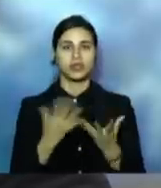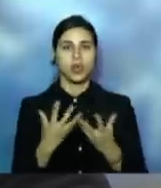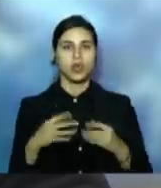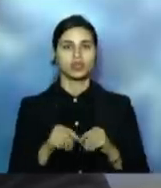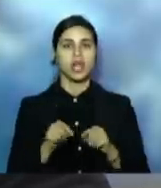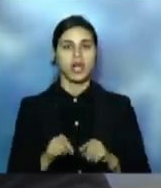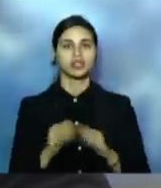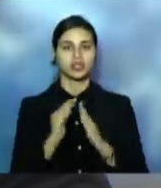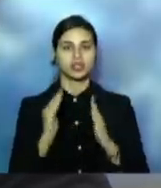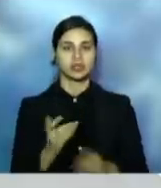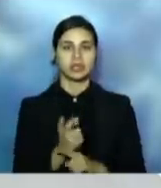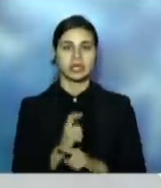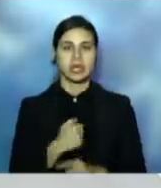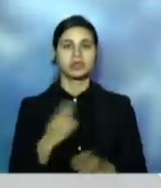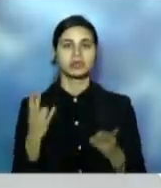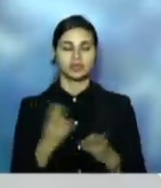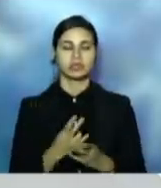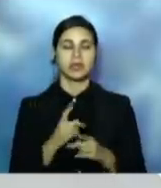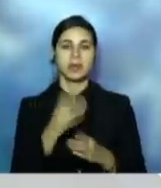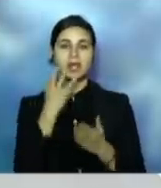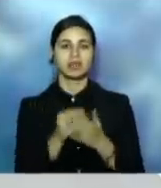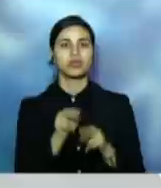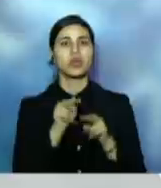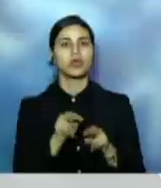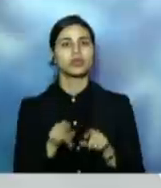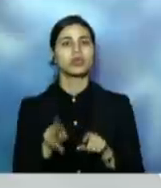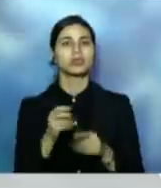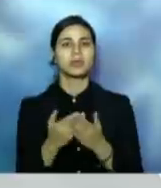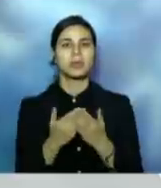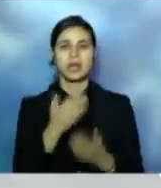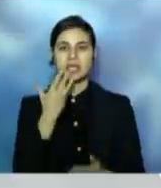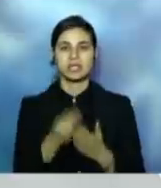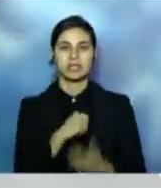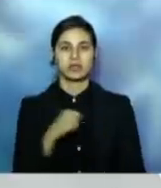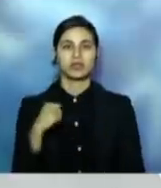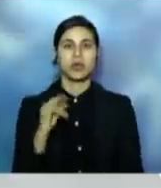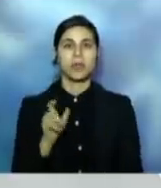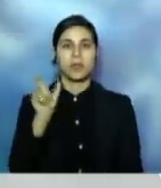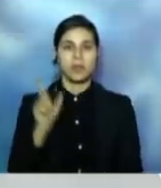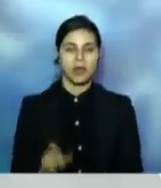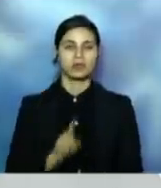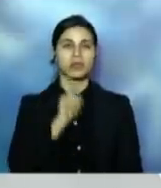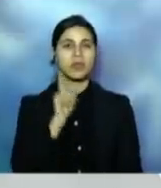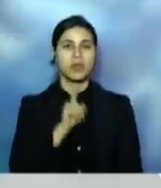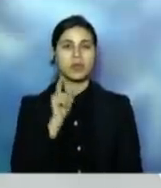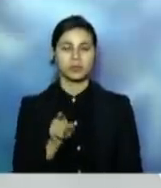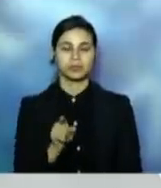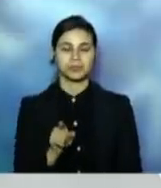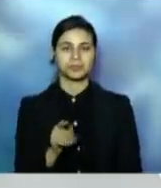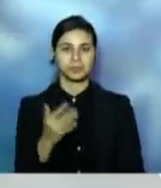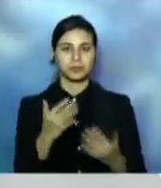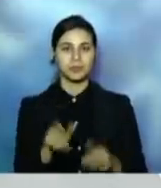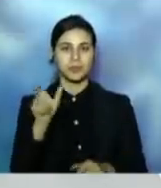ოჯახის პირობებში ძალიან გვჭირდება. თვითკონტროლი გულისხმობს თუ არა საკუთრივ ბავშვის, მოზარდის, ანუ უკვე